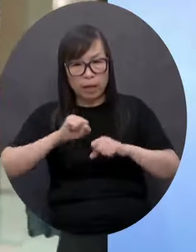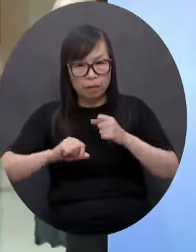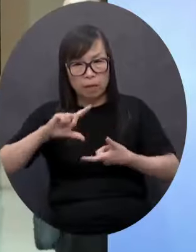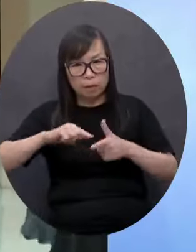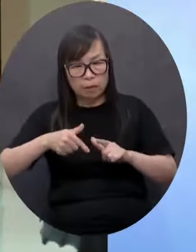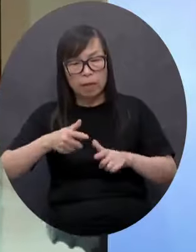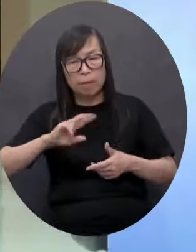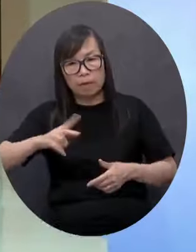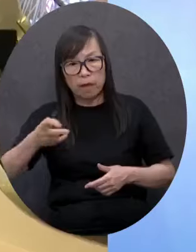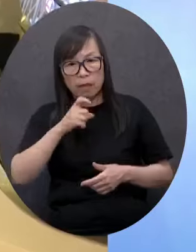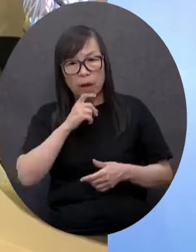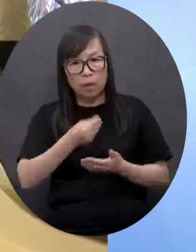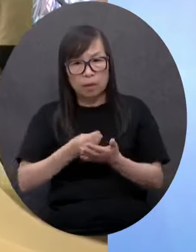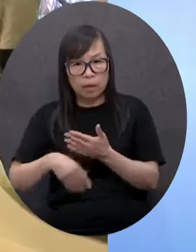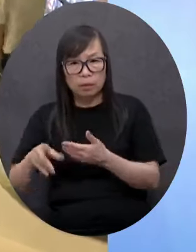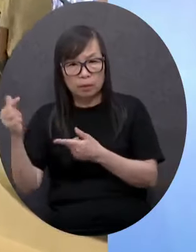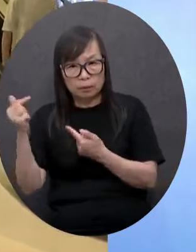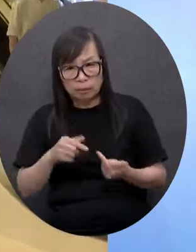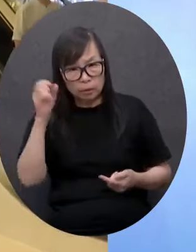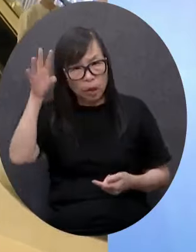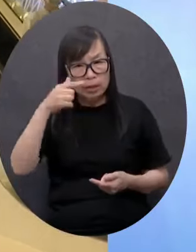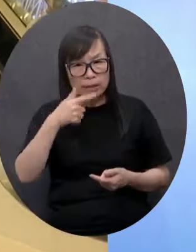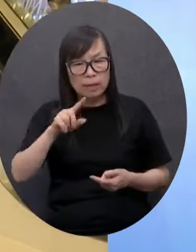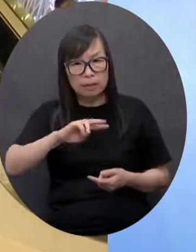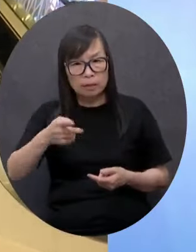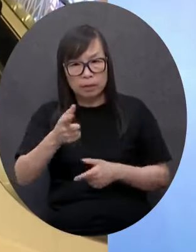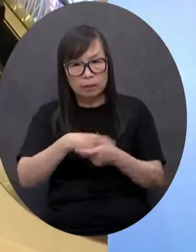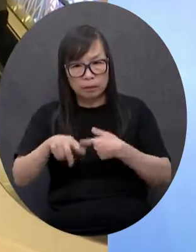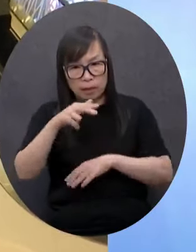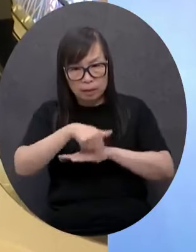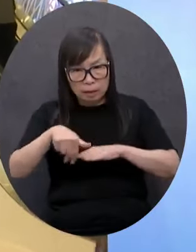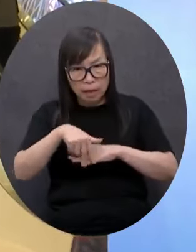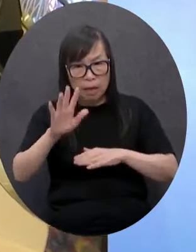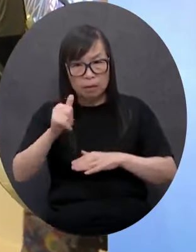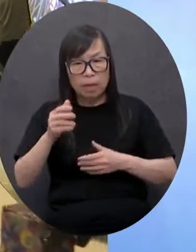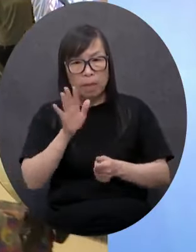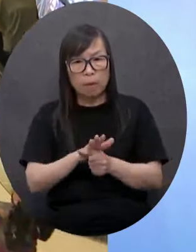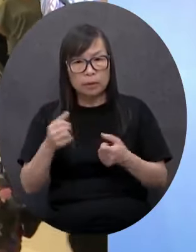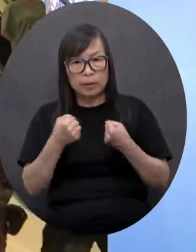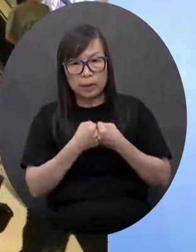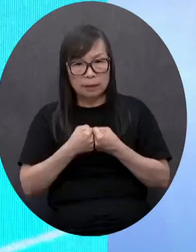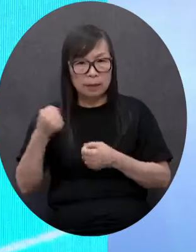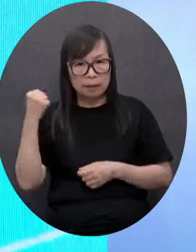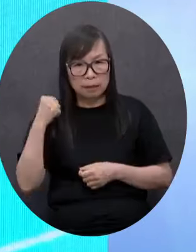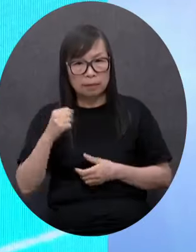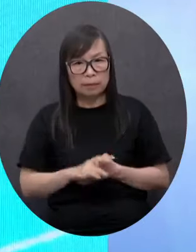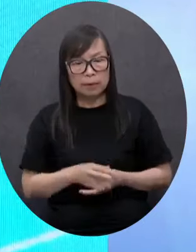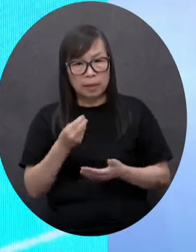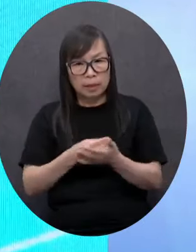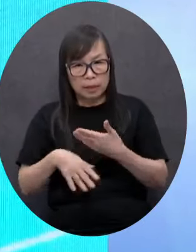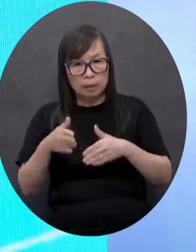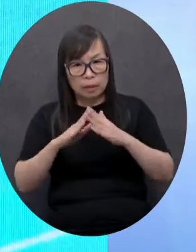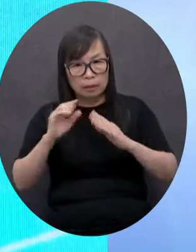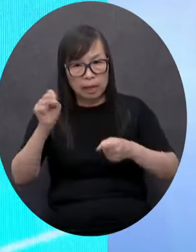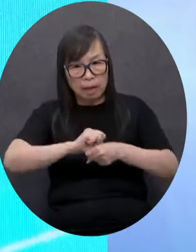變化，零售業必須不斷創新，調整營運策略，才可以保持競爭力。 零售企業必須